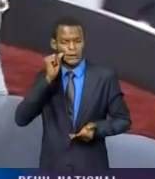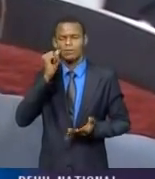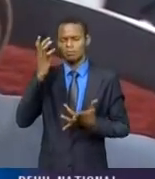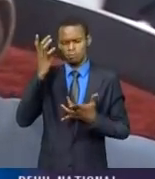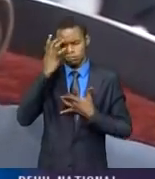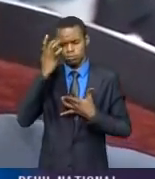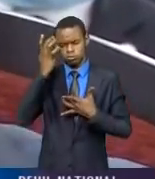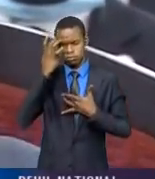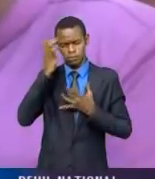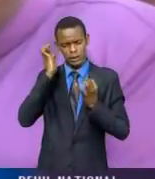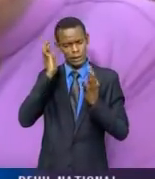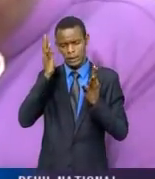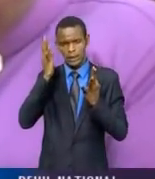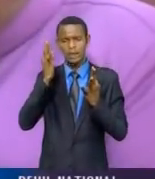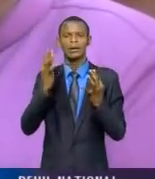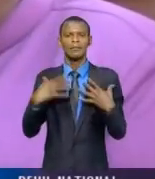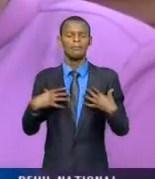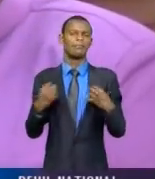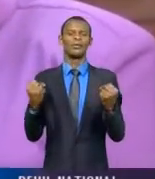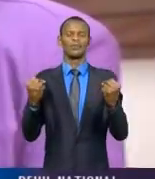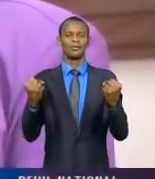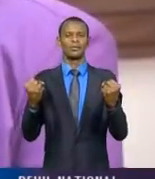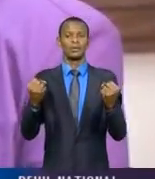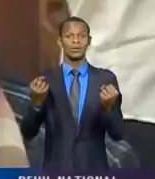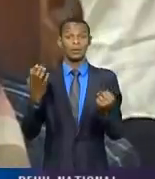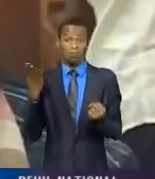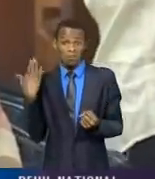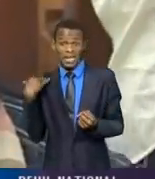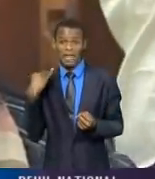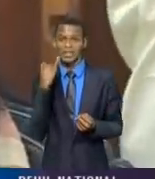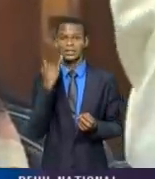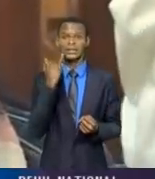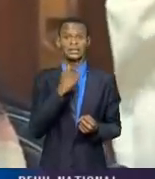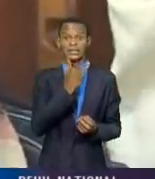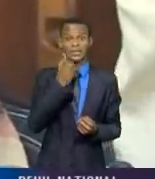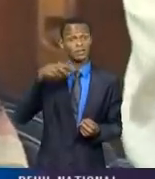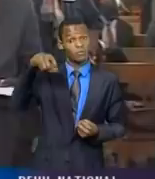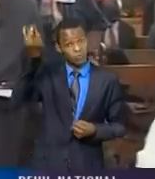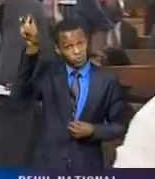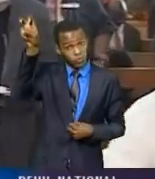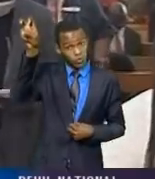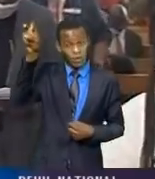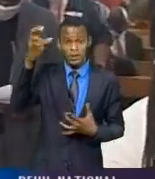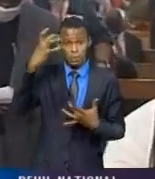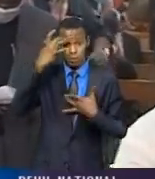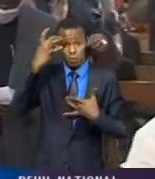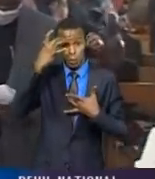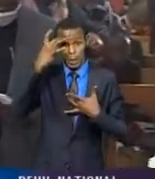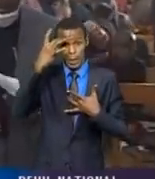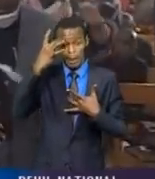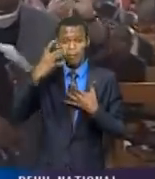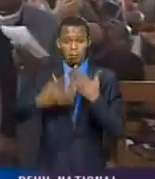de l'ombre de la mort partie 2 qui cassent à poursuivre les soins médicaux en israël à son retour le révérend docteur andré beau coup droit